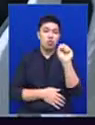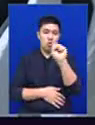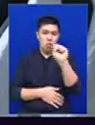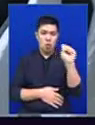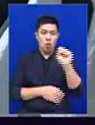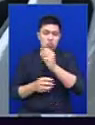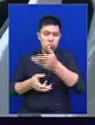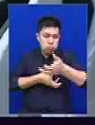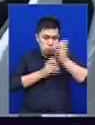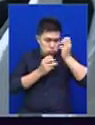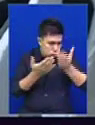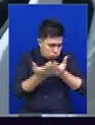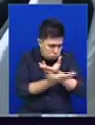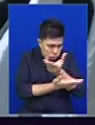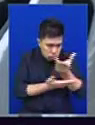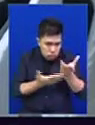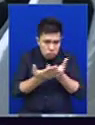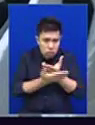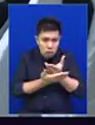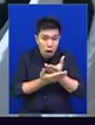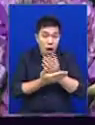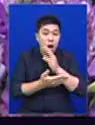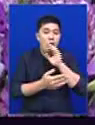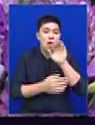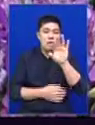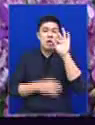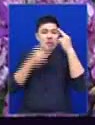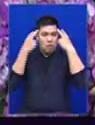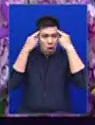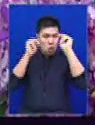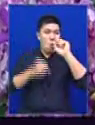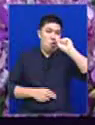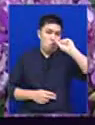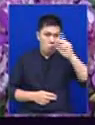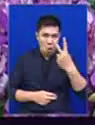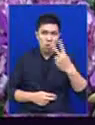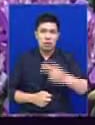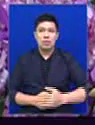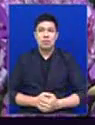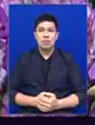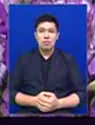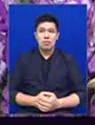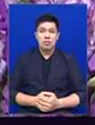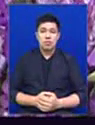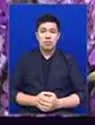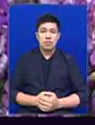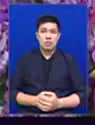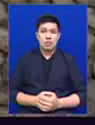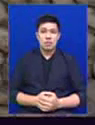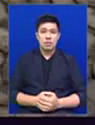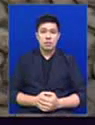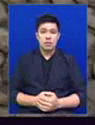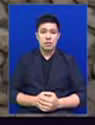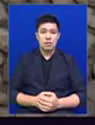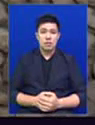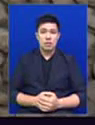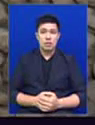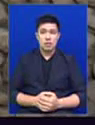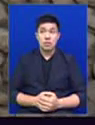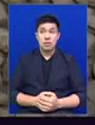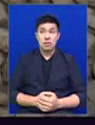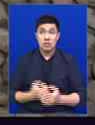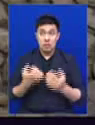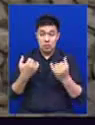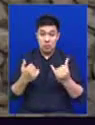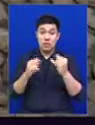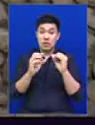กลับไปทบทวนพิจารณาและเลือกนายกรัฐมนตรีอีกครั้งหนึ่งค่ะ ค่ะและส